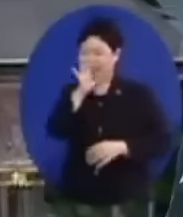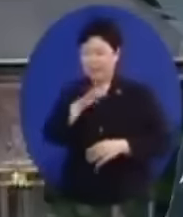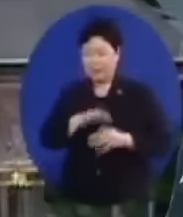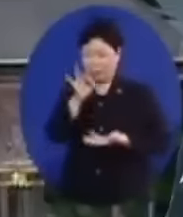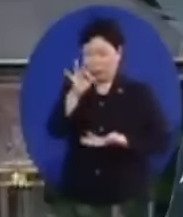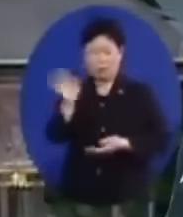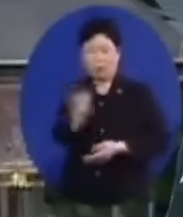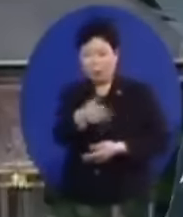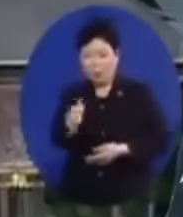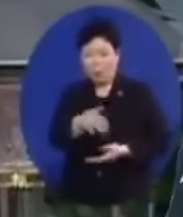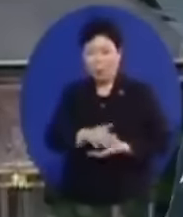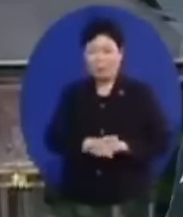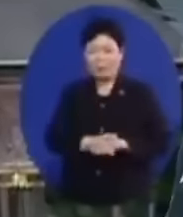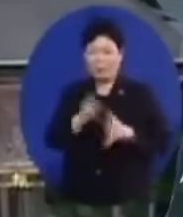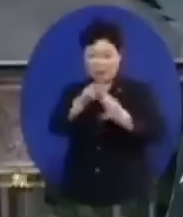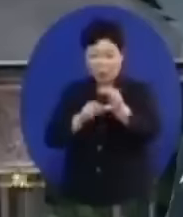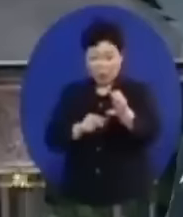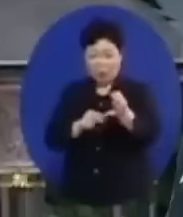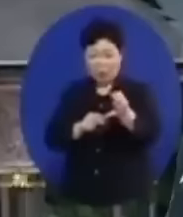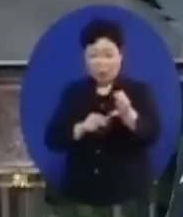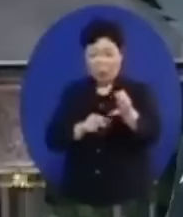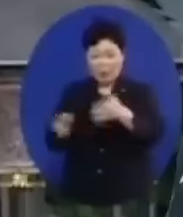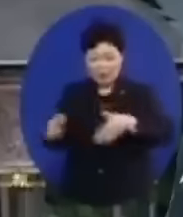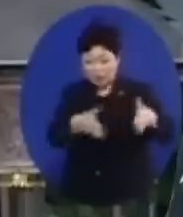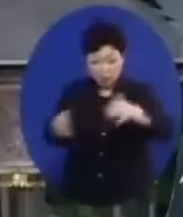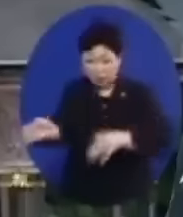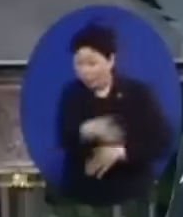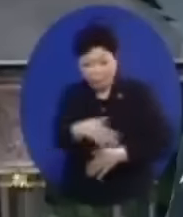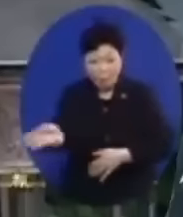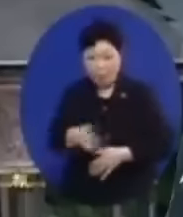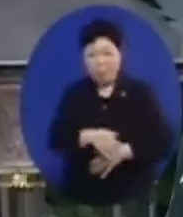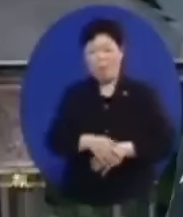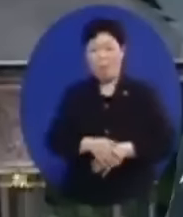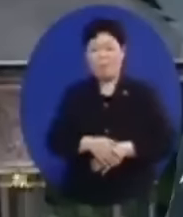돈도 없거니와 여의도에 길도 없고